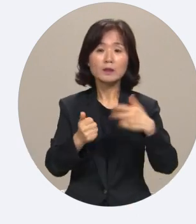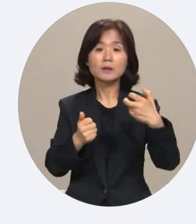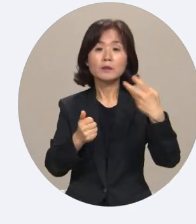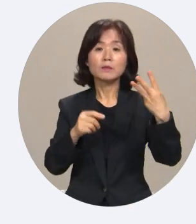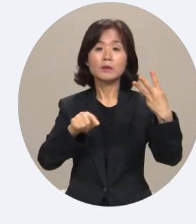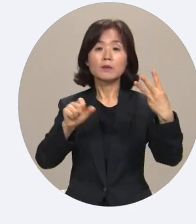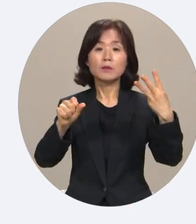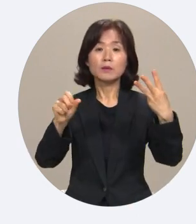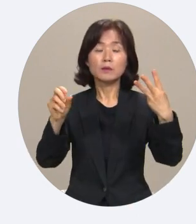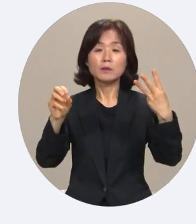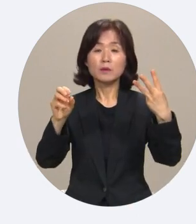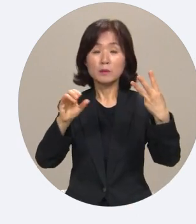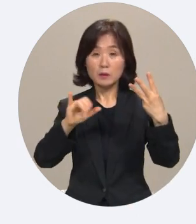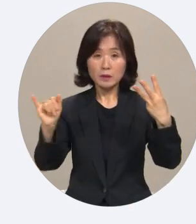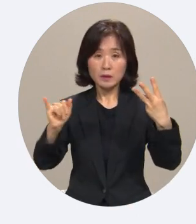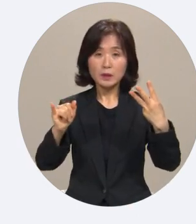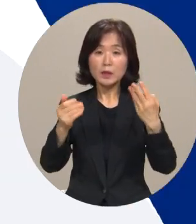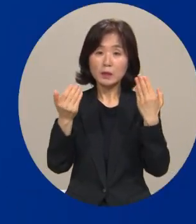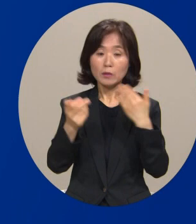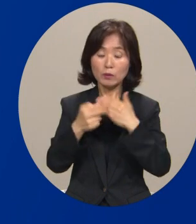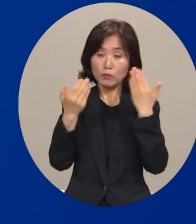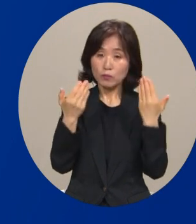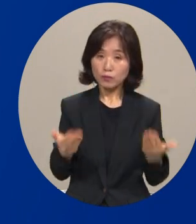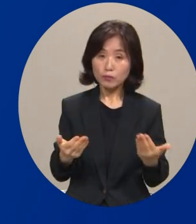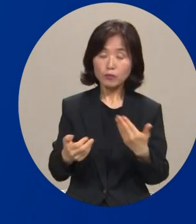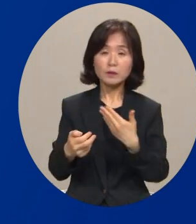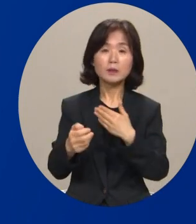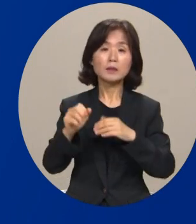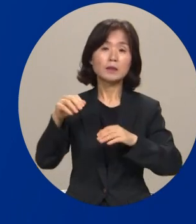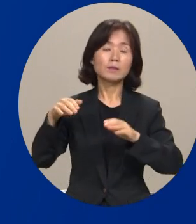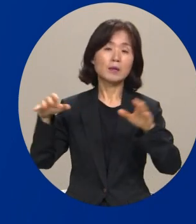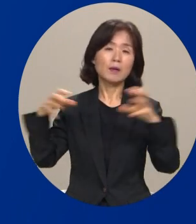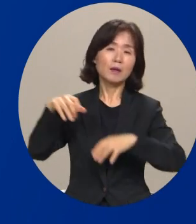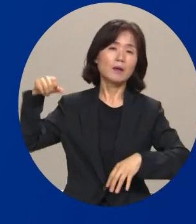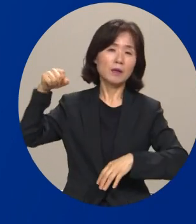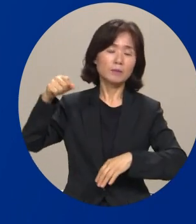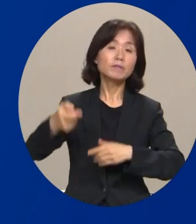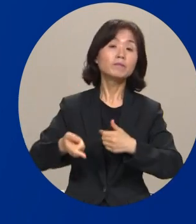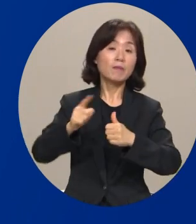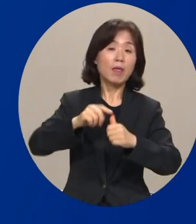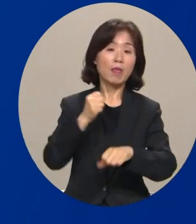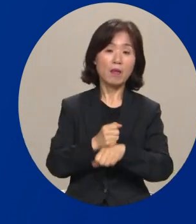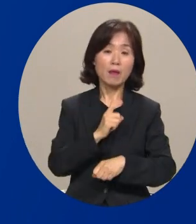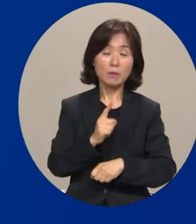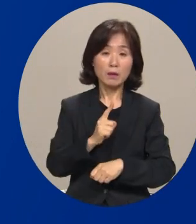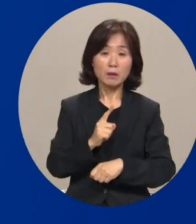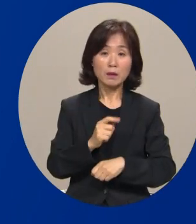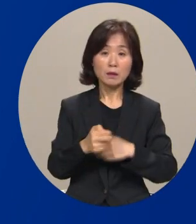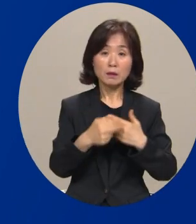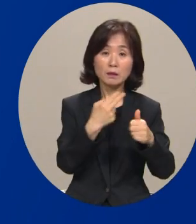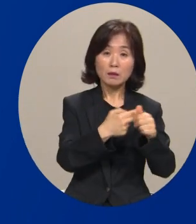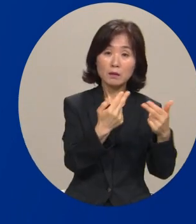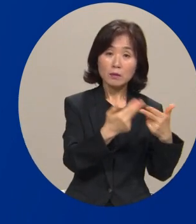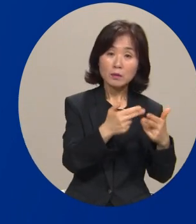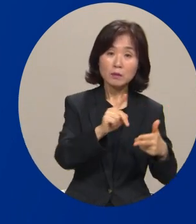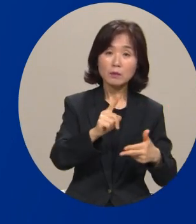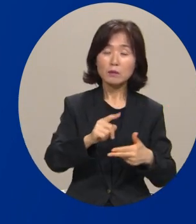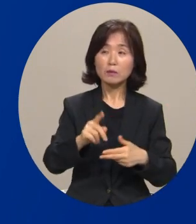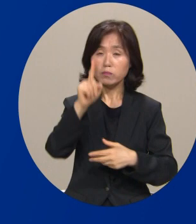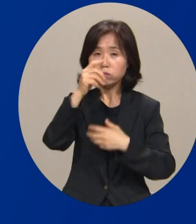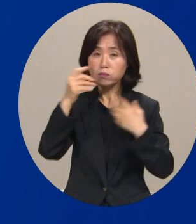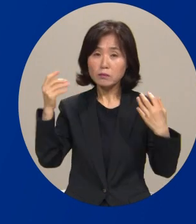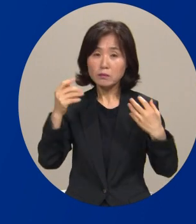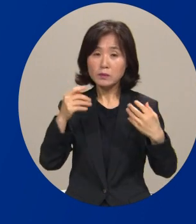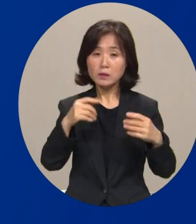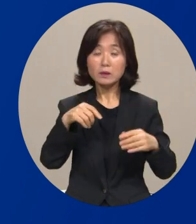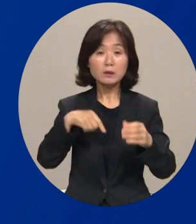단체 행동에 참여하겠다고 답했습니다. 의협은 정부가 아무런 근거 없이 2천 명 의대 정원 증원만